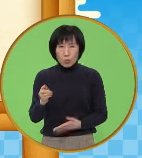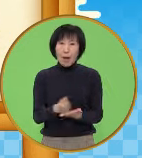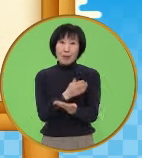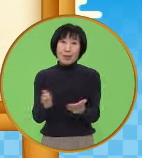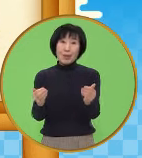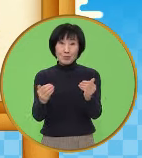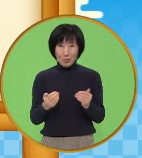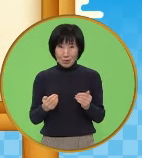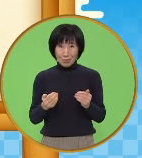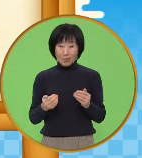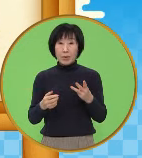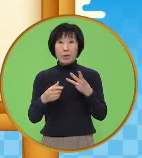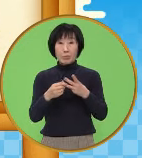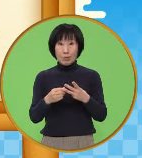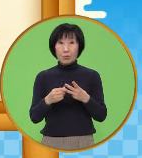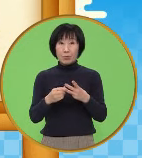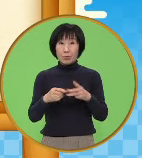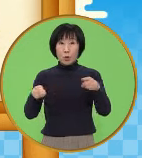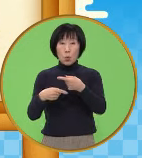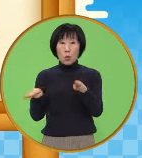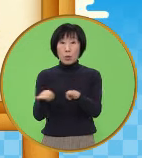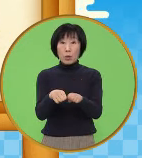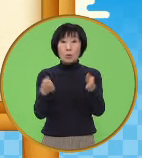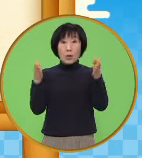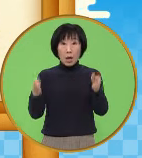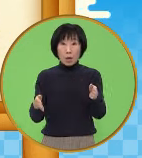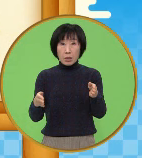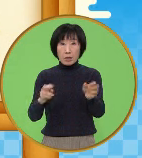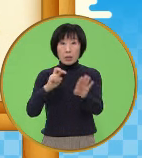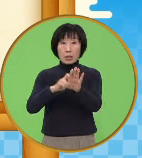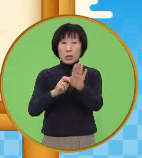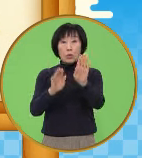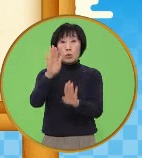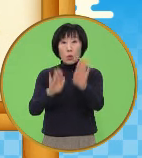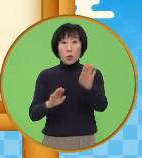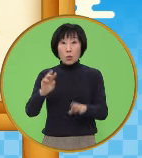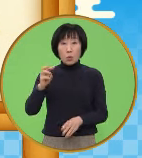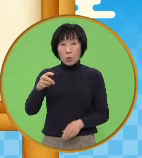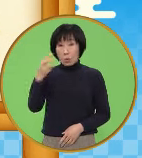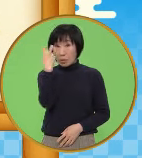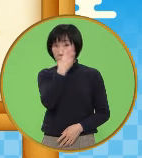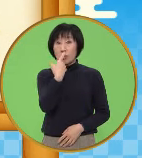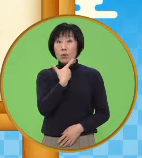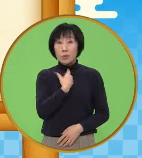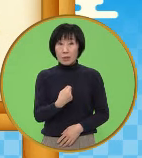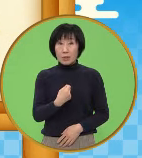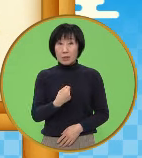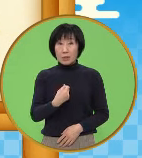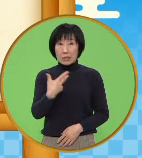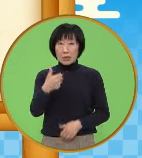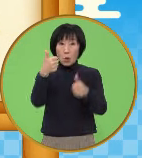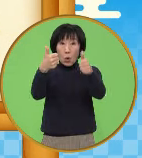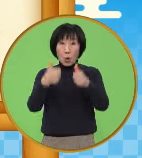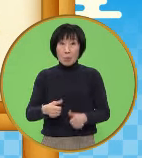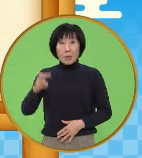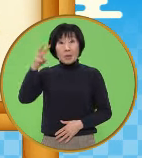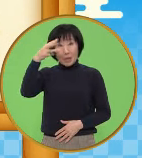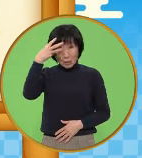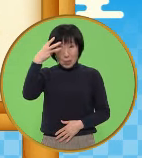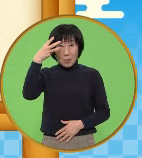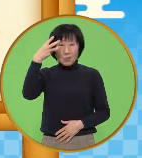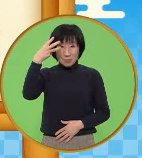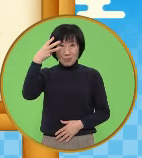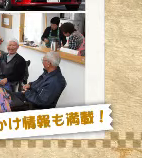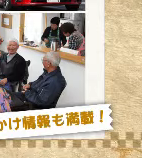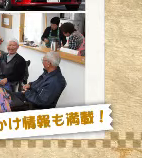ゃ。3つ、年末年始の救急診療体制を確認したいときは広島市ホームページなどを参照